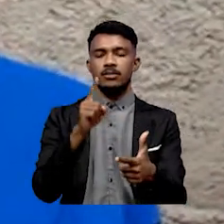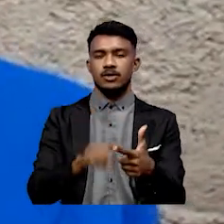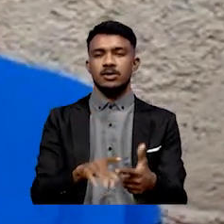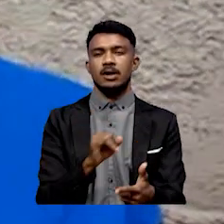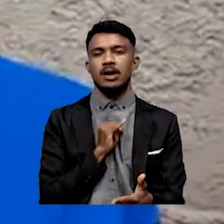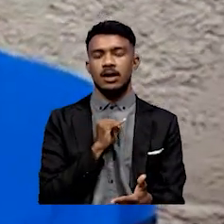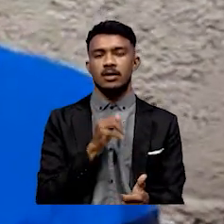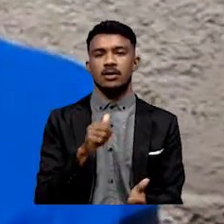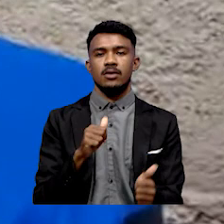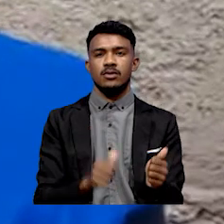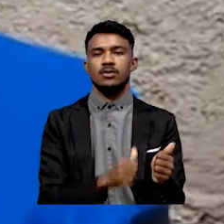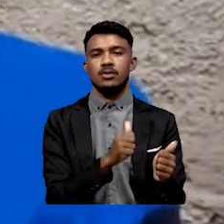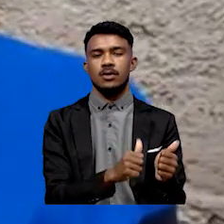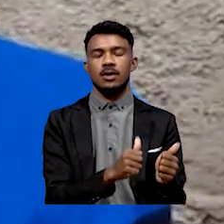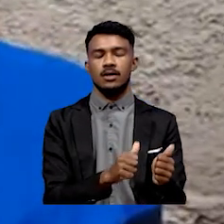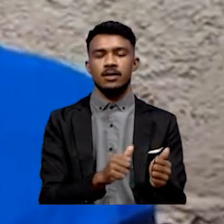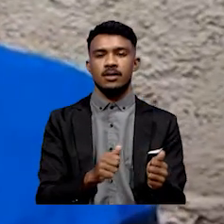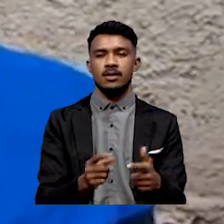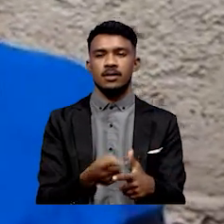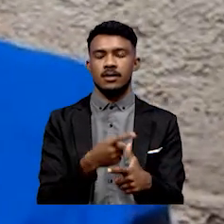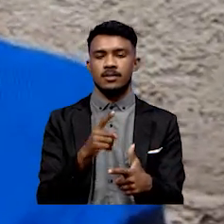tuir keras depois